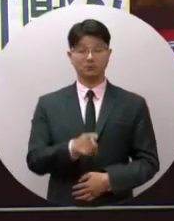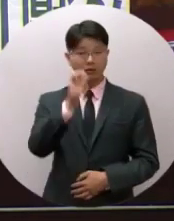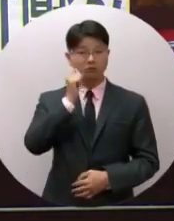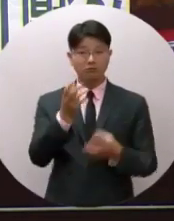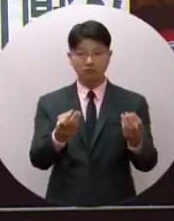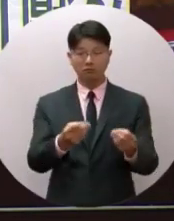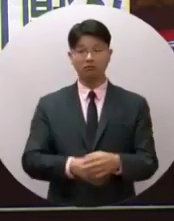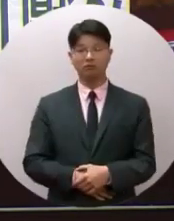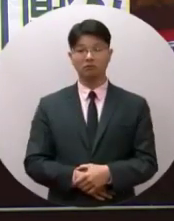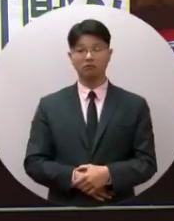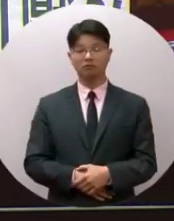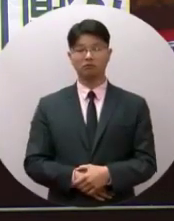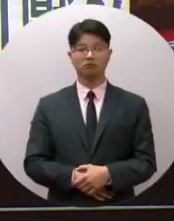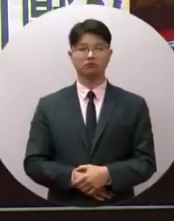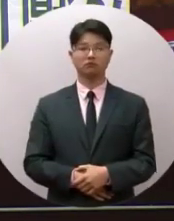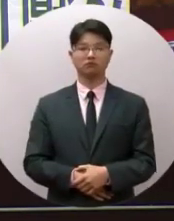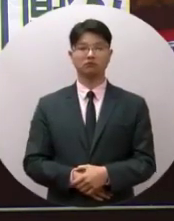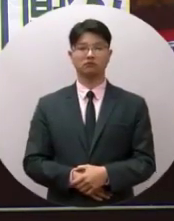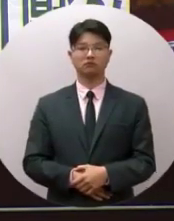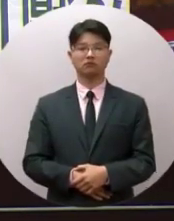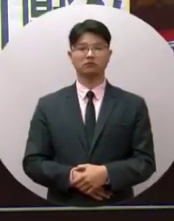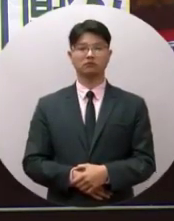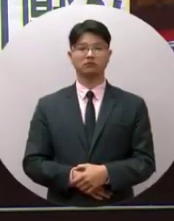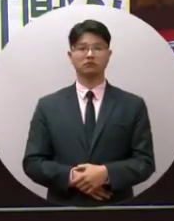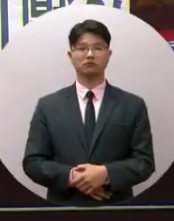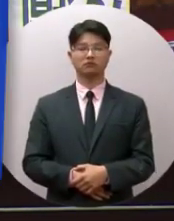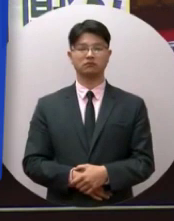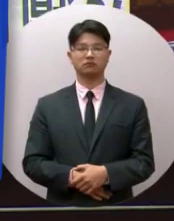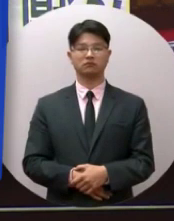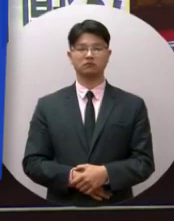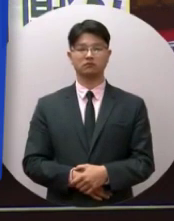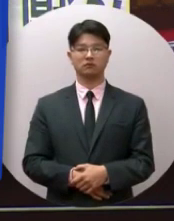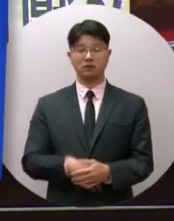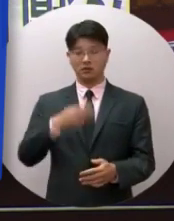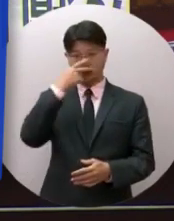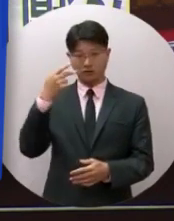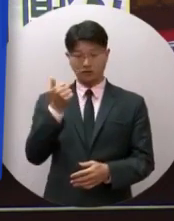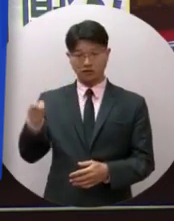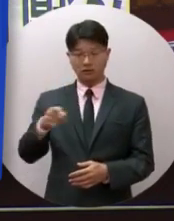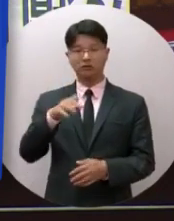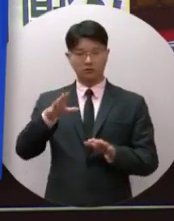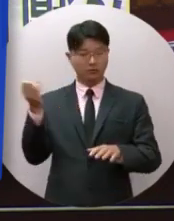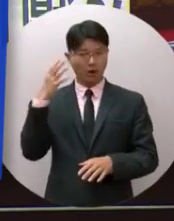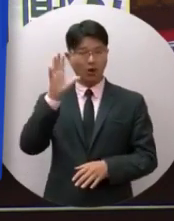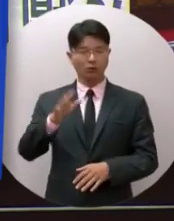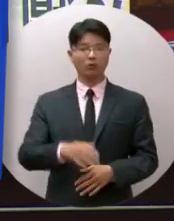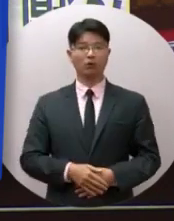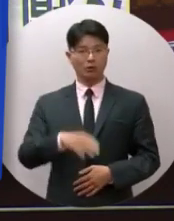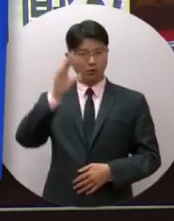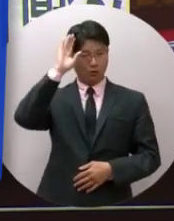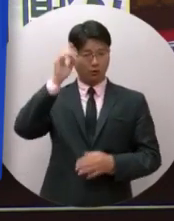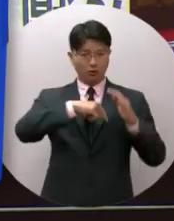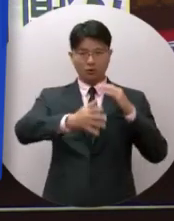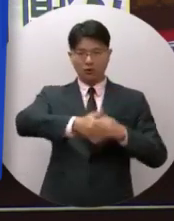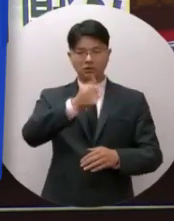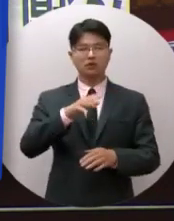兴趣。 如果不能做事情的位置，我没有兴趣。 好，赖清德听了哦，苏贞昌院长跟你吐槽，那个不